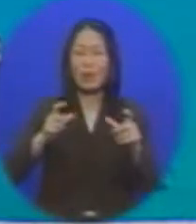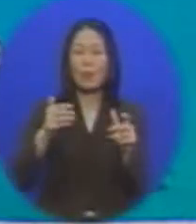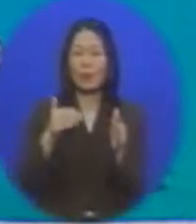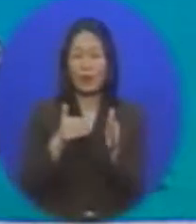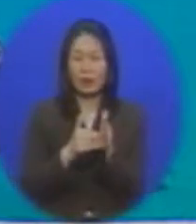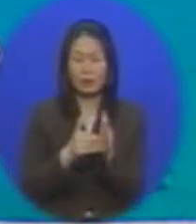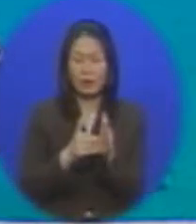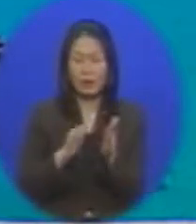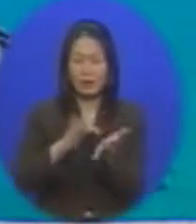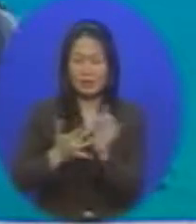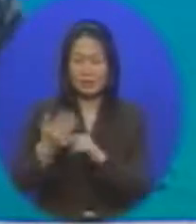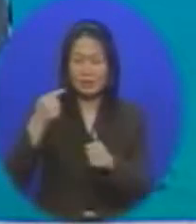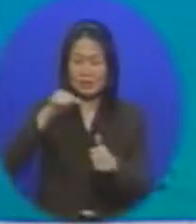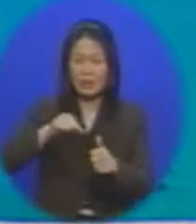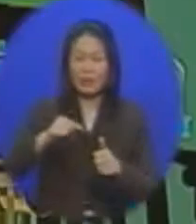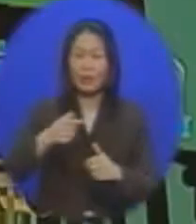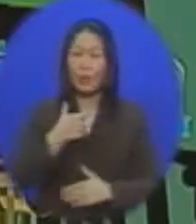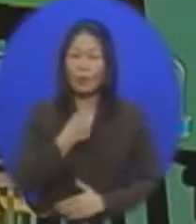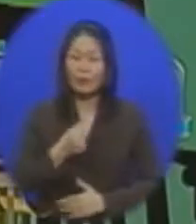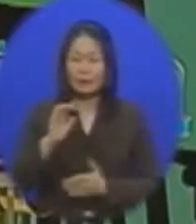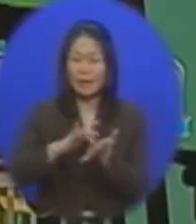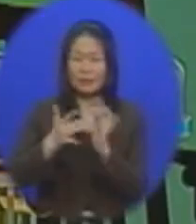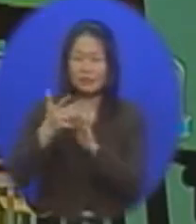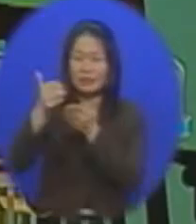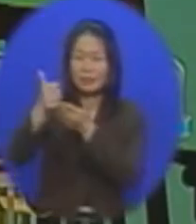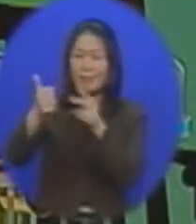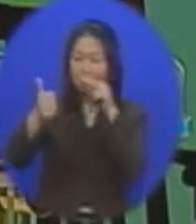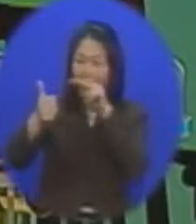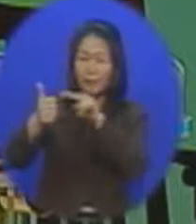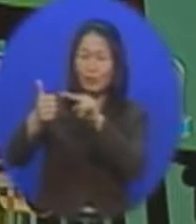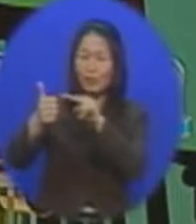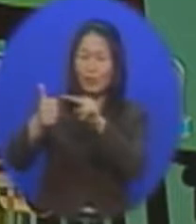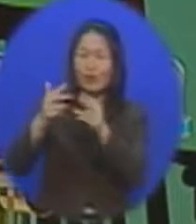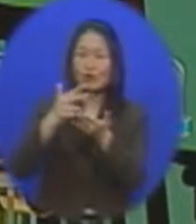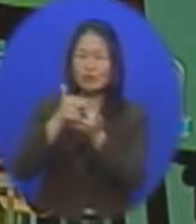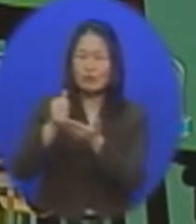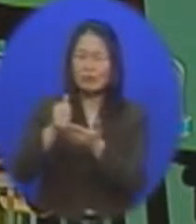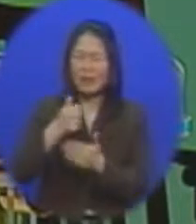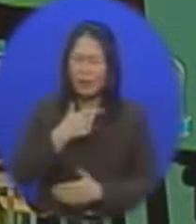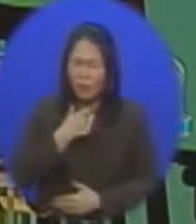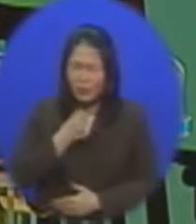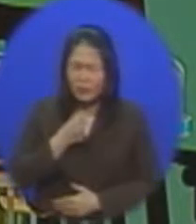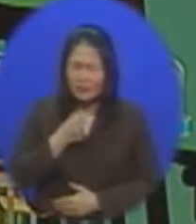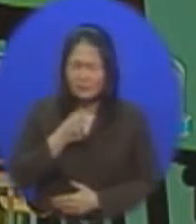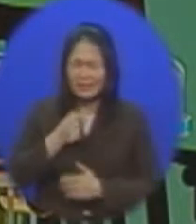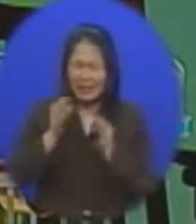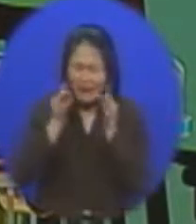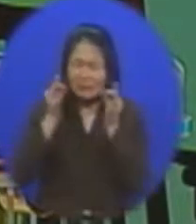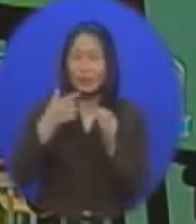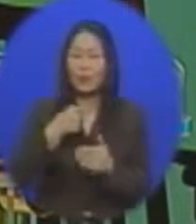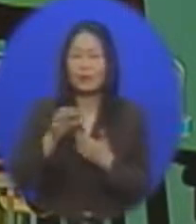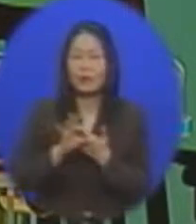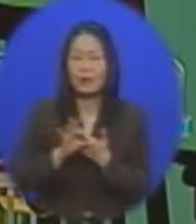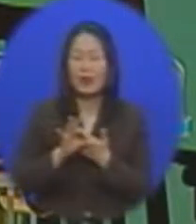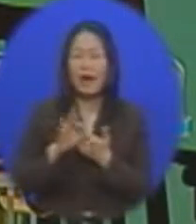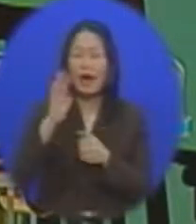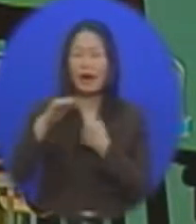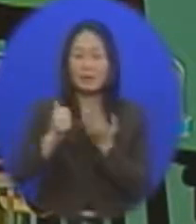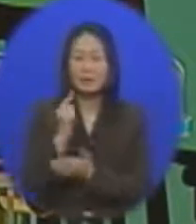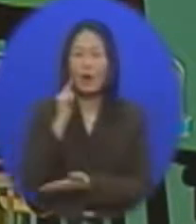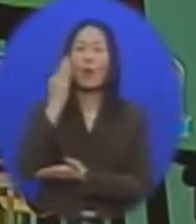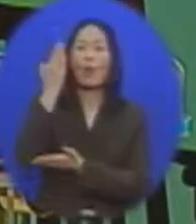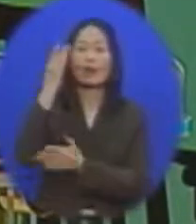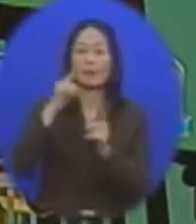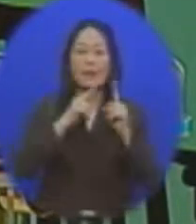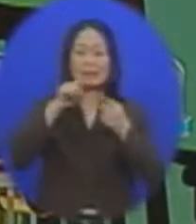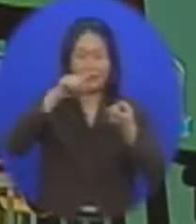주시기를 바라고 로 예수님만 바라보고 주님만 을 구하면 하나님의 영광이 말씀